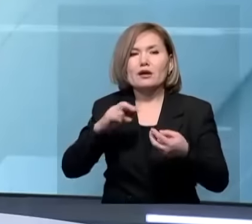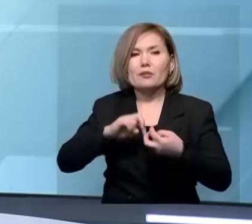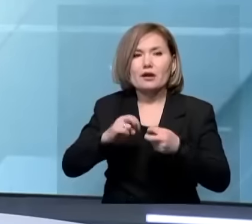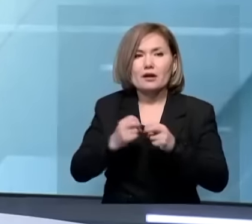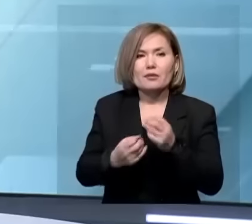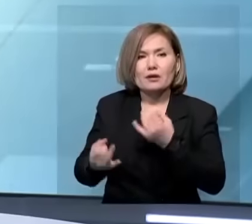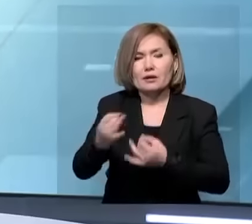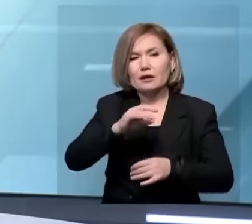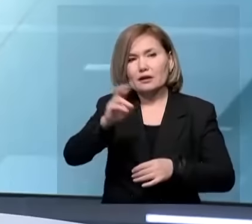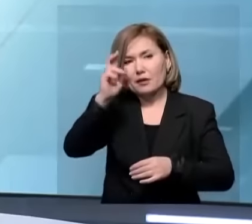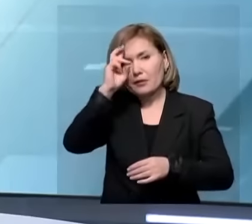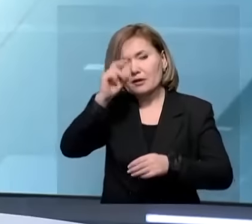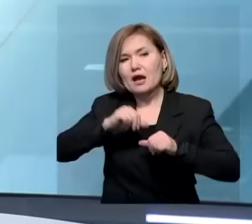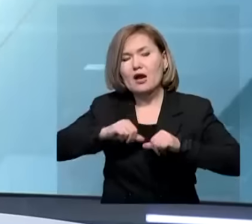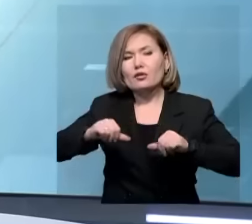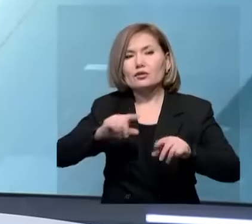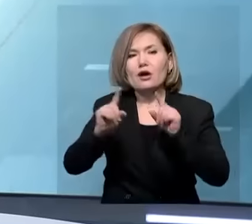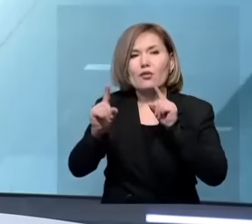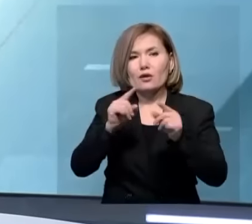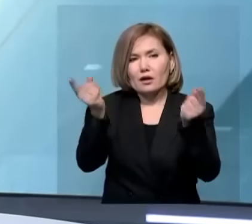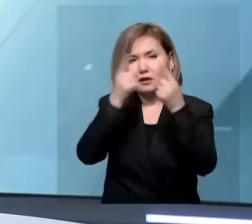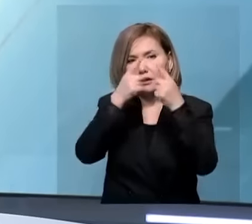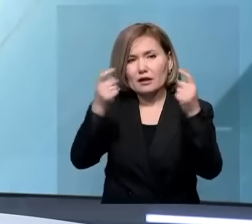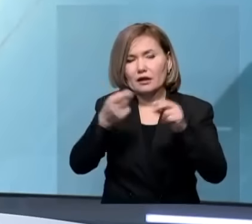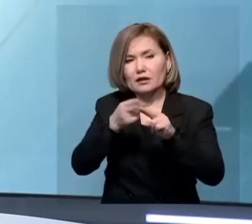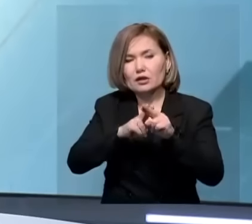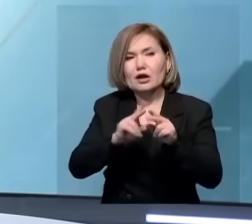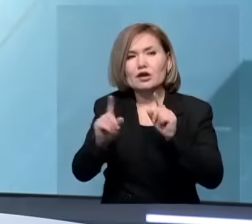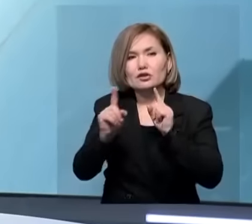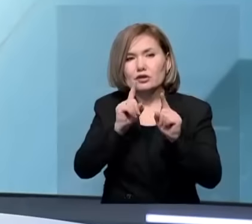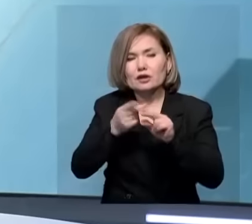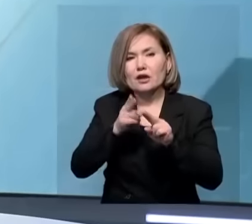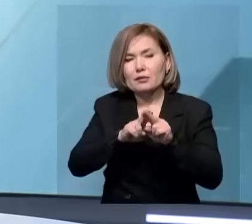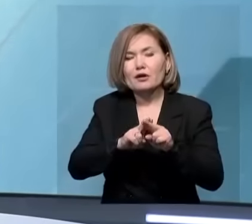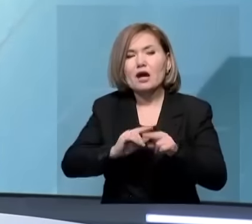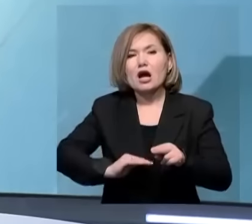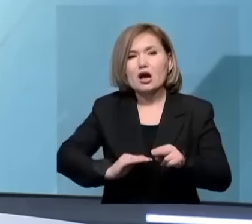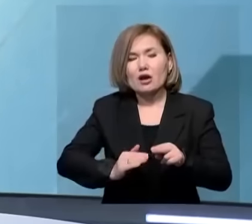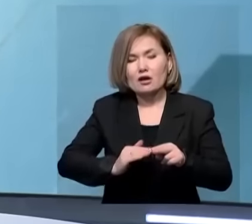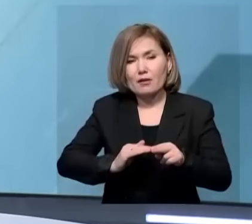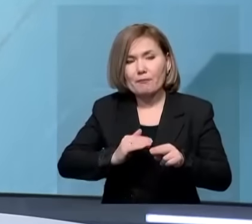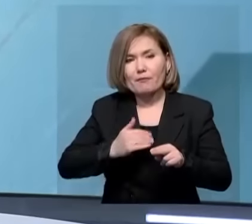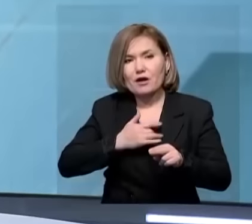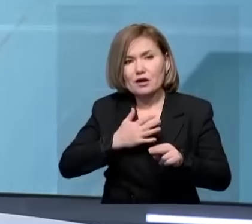мәселелер жөніндегі мемлекеттік комиссия отырысында талқыланды. Жиында жекешелендірудің